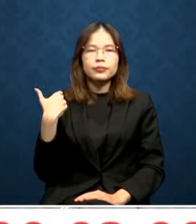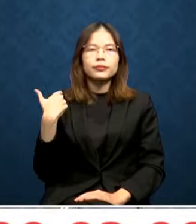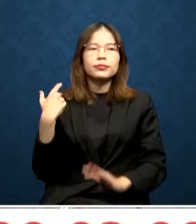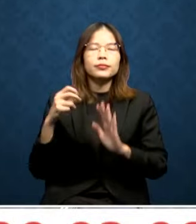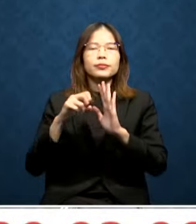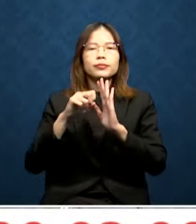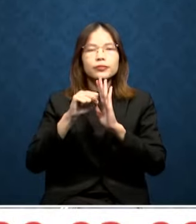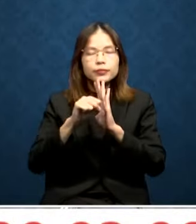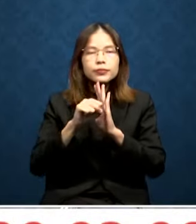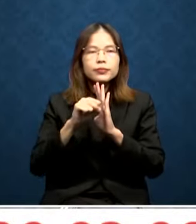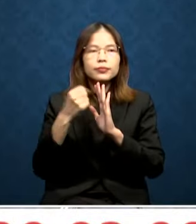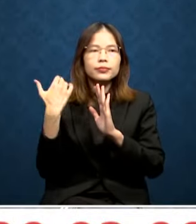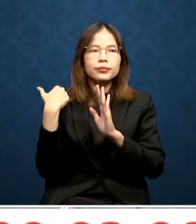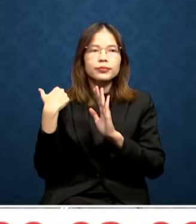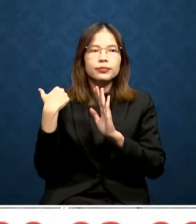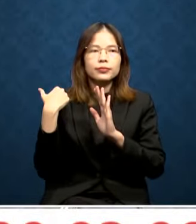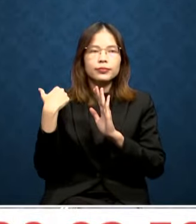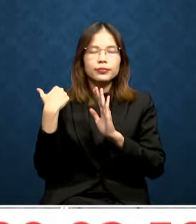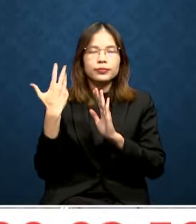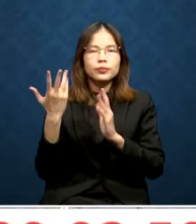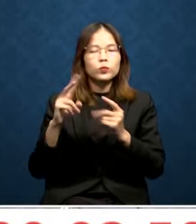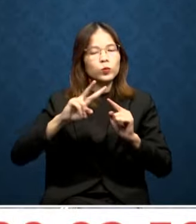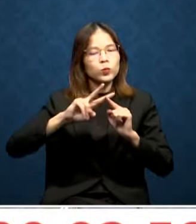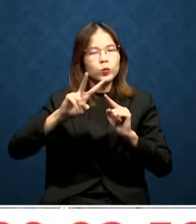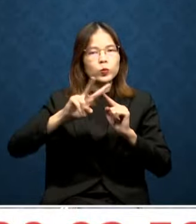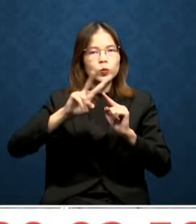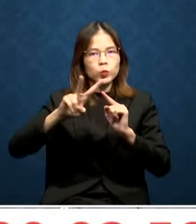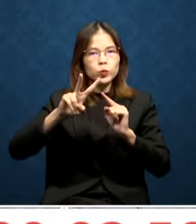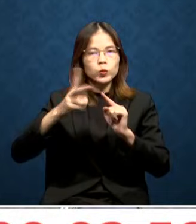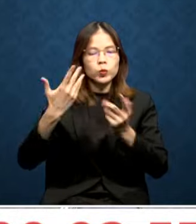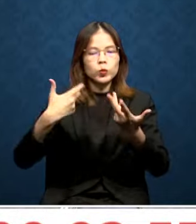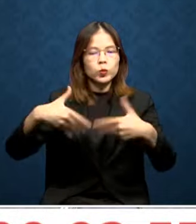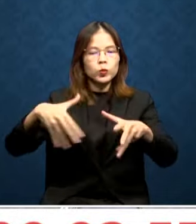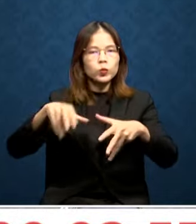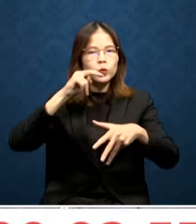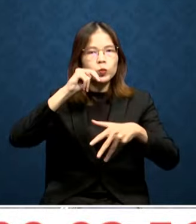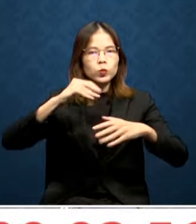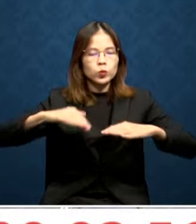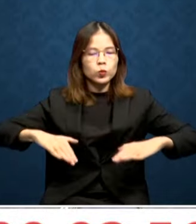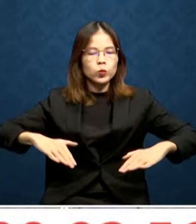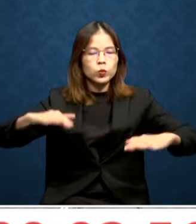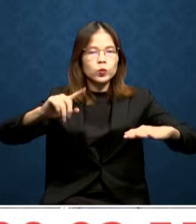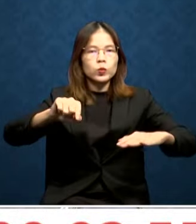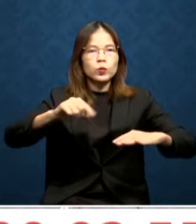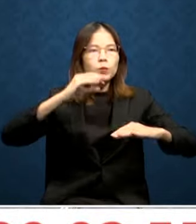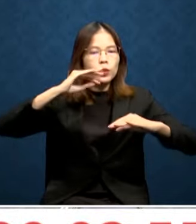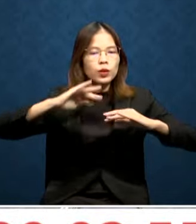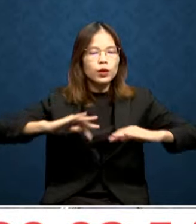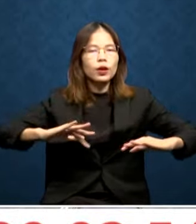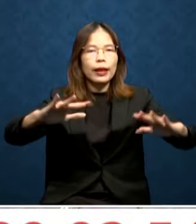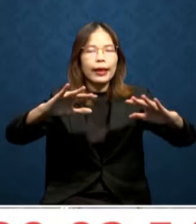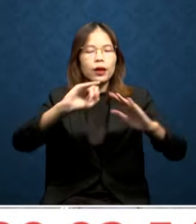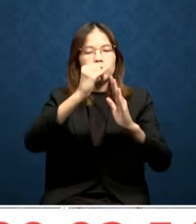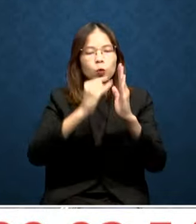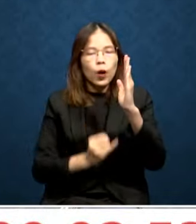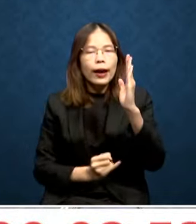13ครับเอ่อมันมี 2ประเด็นนะครับที่ชาวประมงนะครับจังหวัดสมุทรสาครแลก็จังหวัดใกล้เคียง